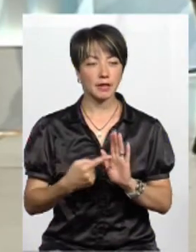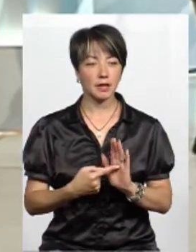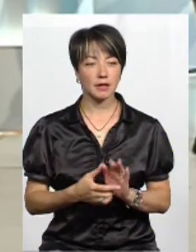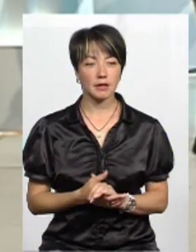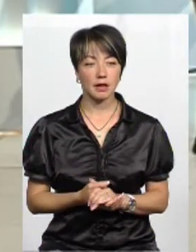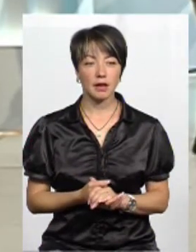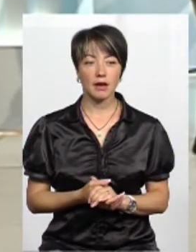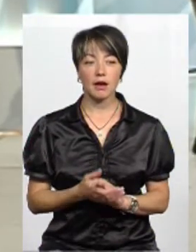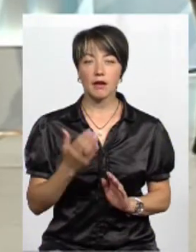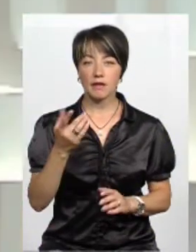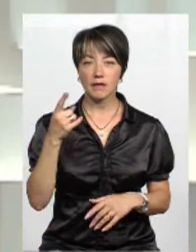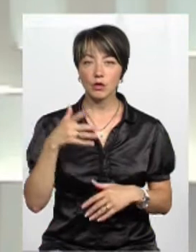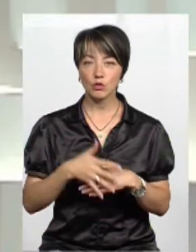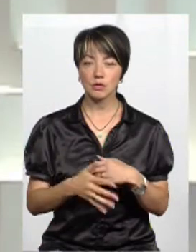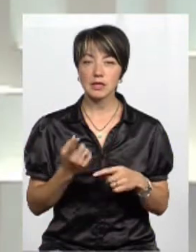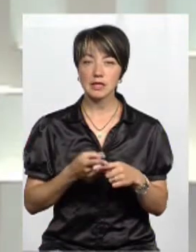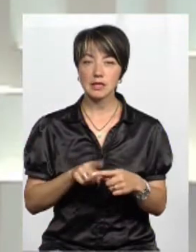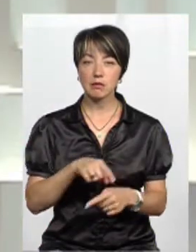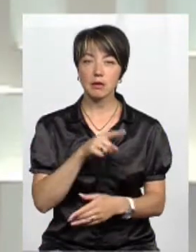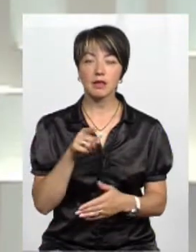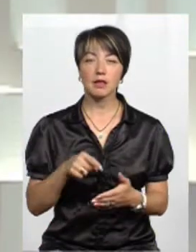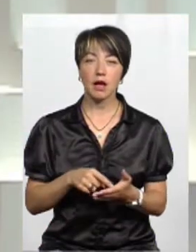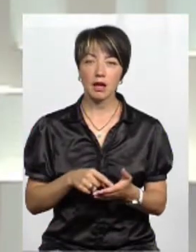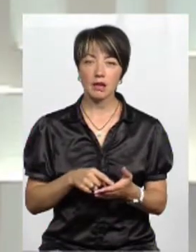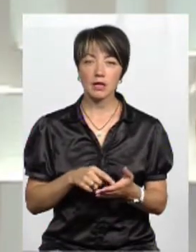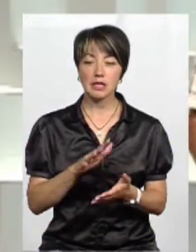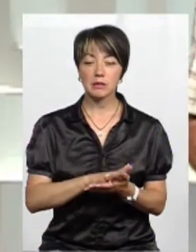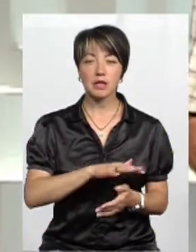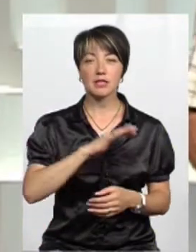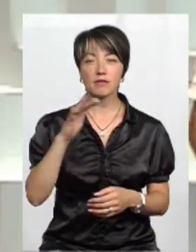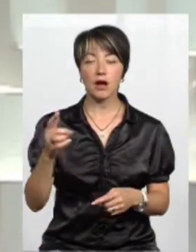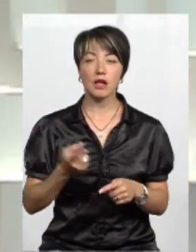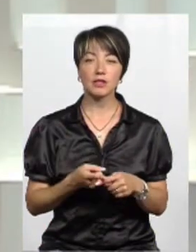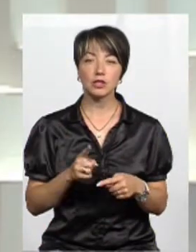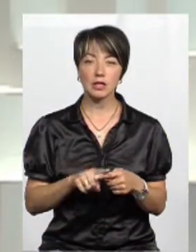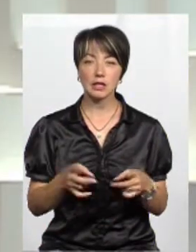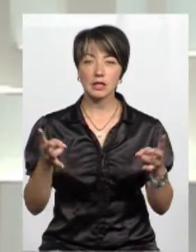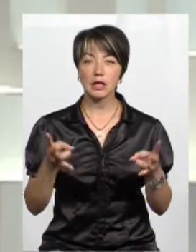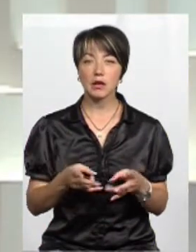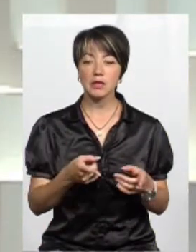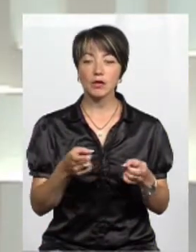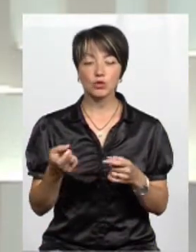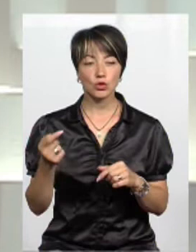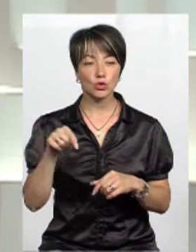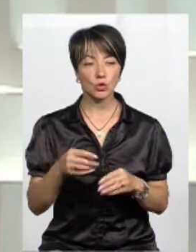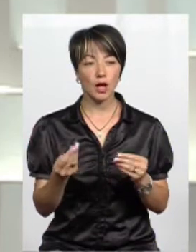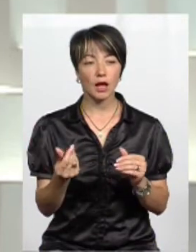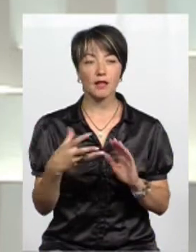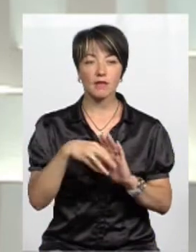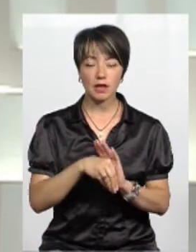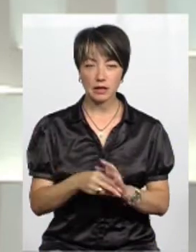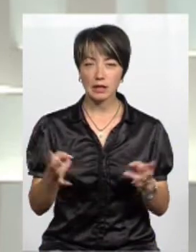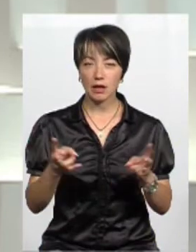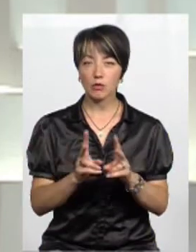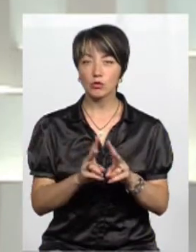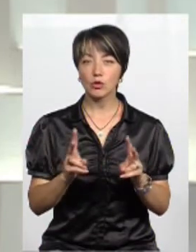ви розумієте, що це питання світлозвалищ, це треба залучити сюди інвестора, треба,